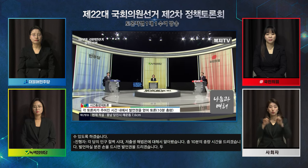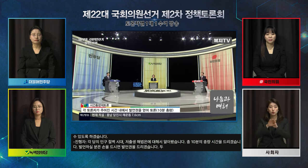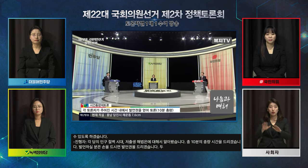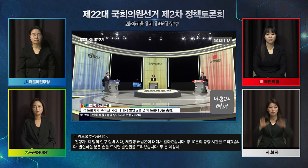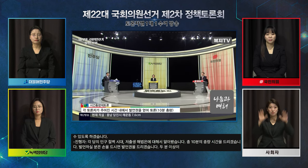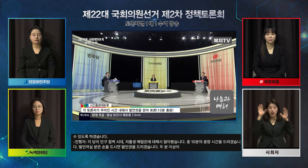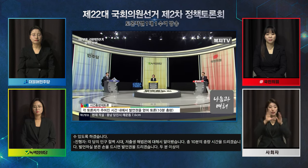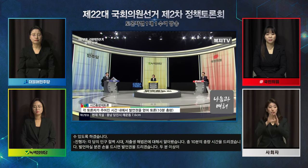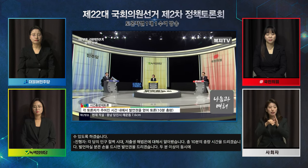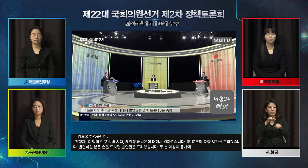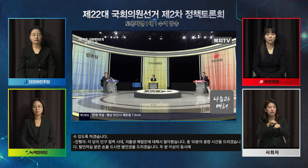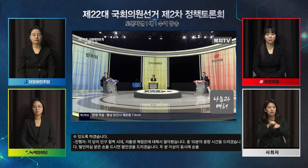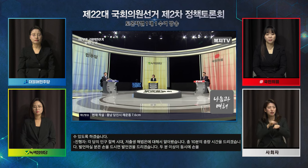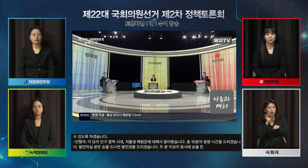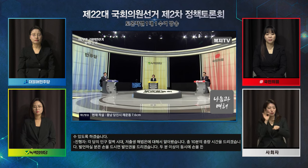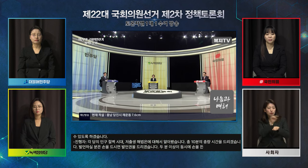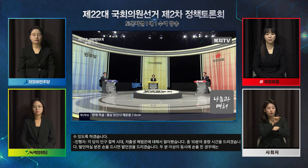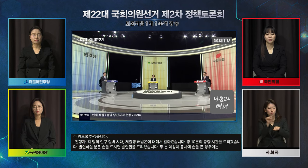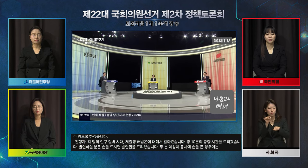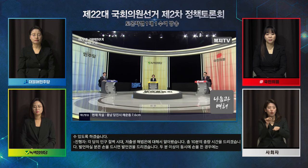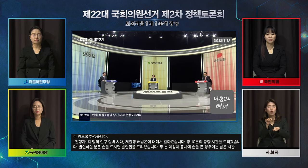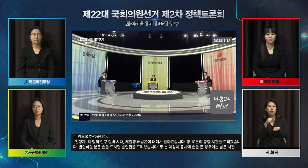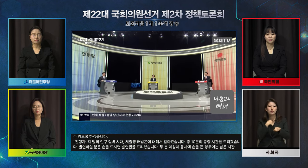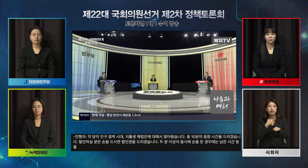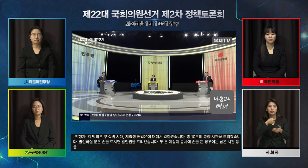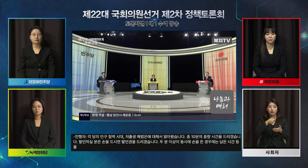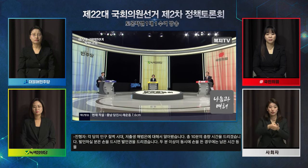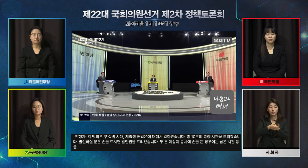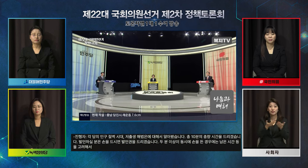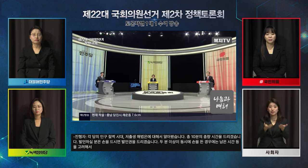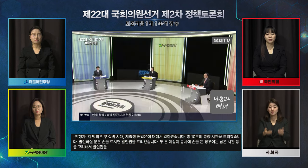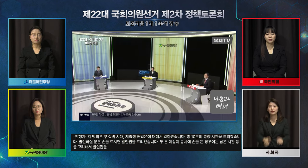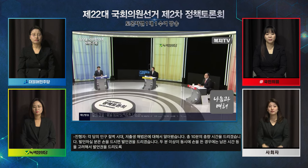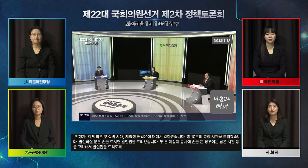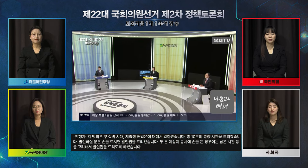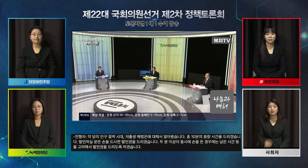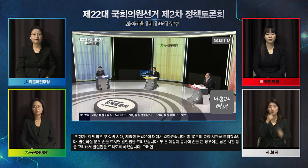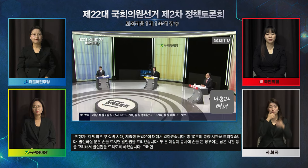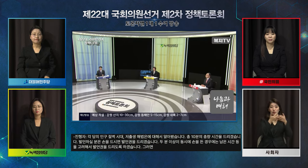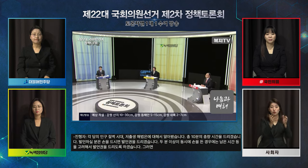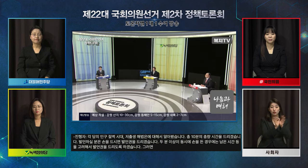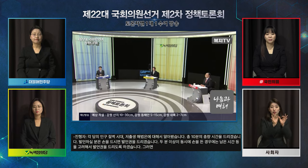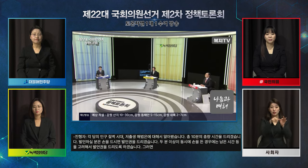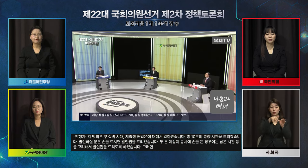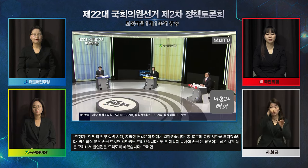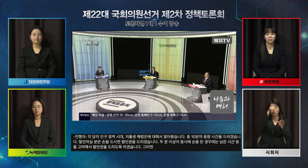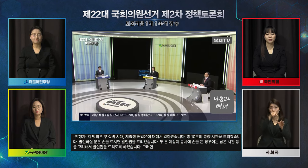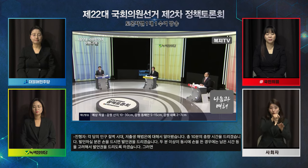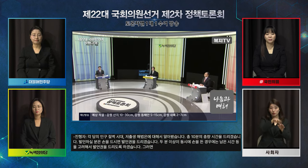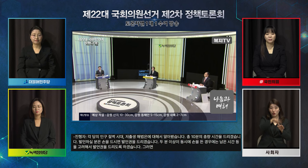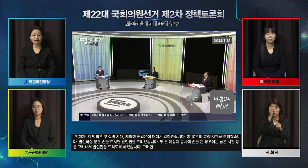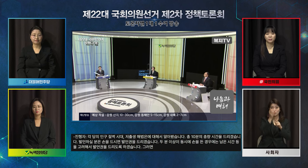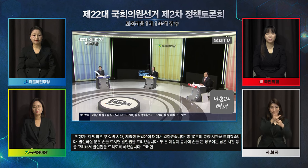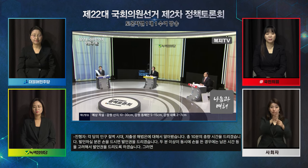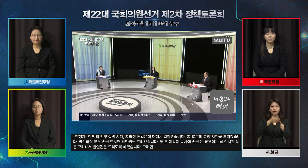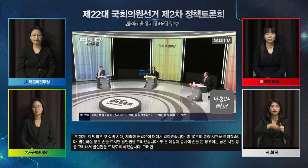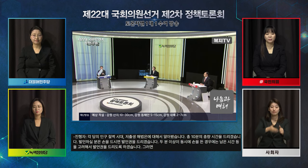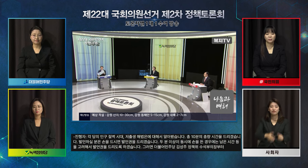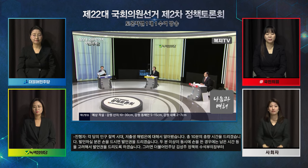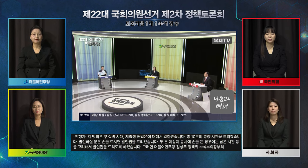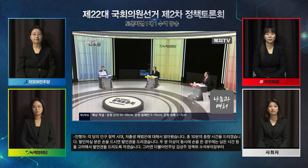경우에는 남은 시간 등을 고려해서 발언권을 드리도록 하겠습니다. 그럼 더불어민주당 김성주 수석부의장부터 발언해 주시기 바랍니다.